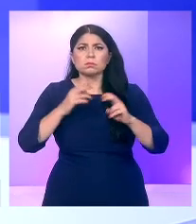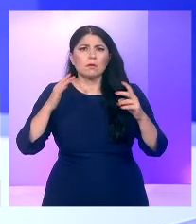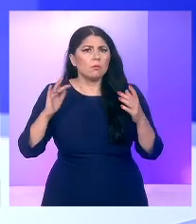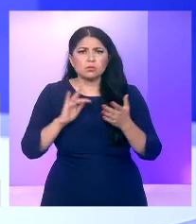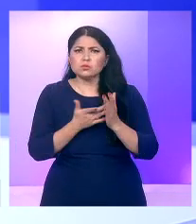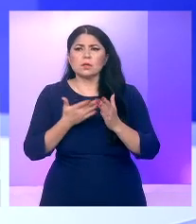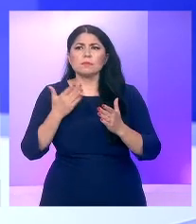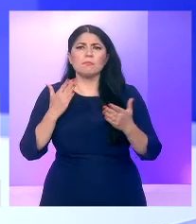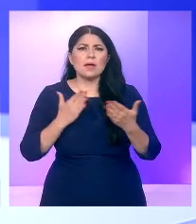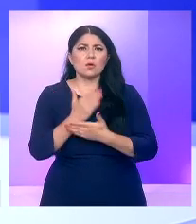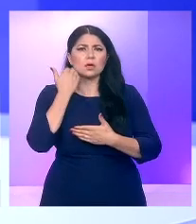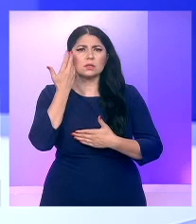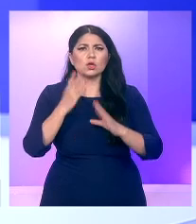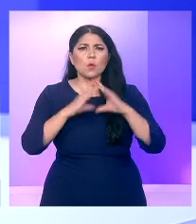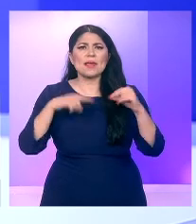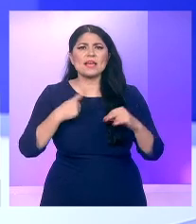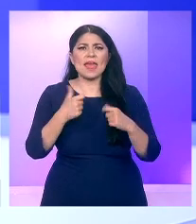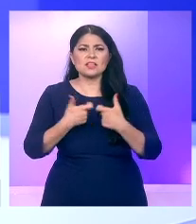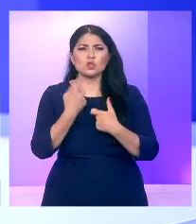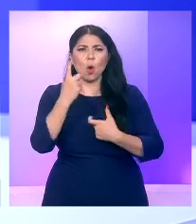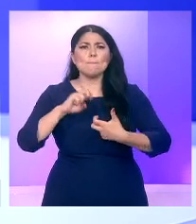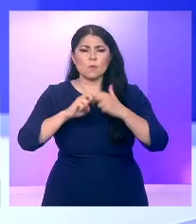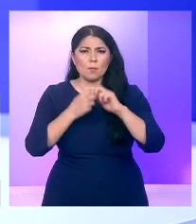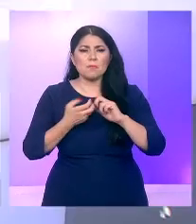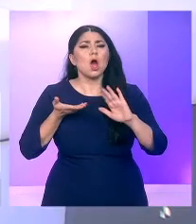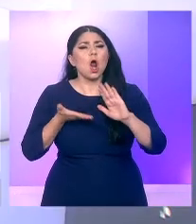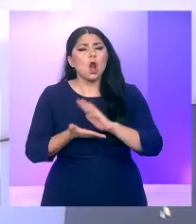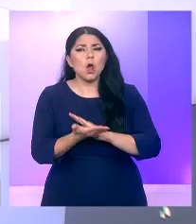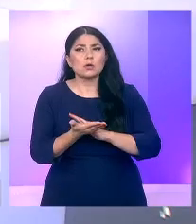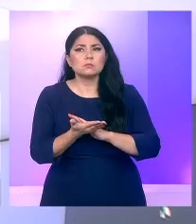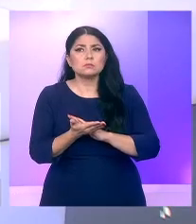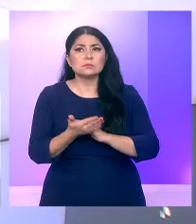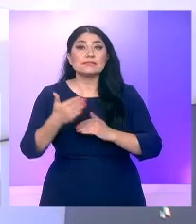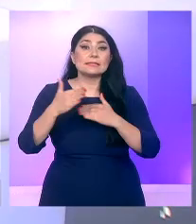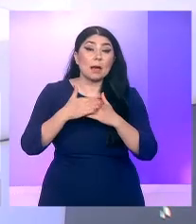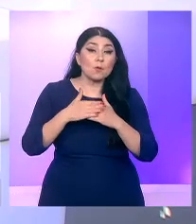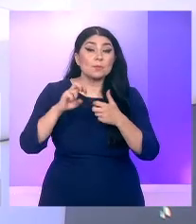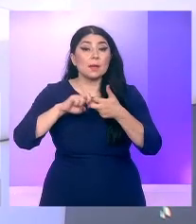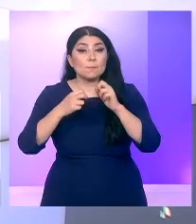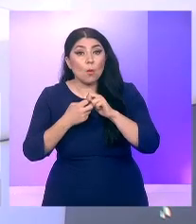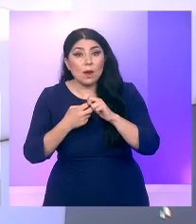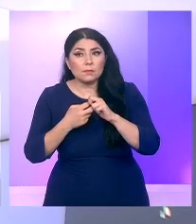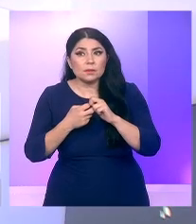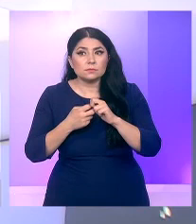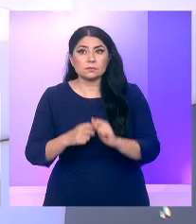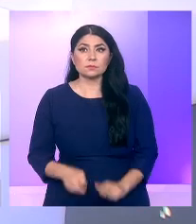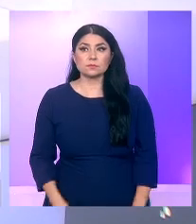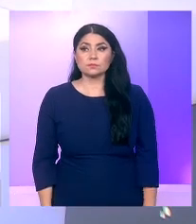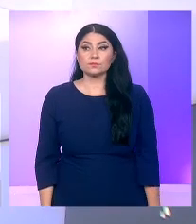de fiecare dată în România când există o problemă, în loc să te apropii de problema respectivă pe